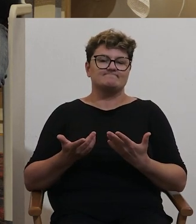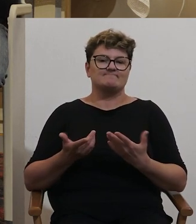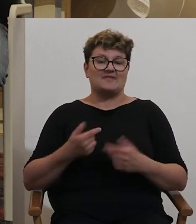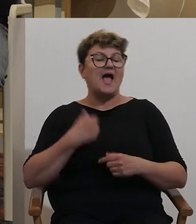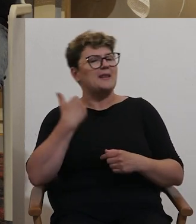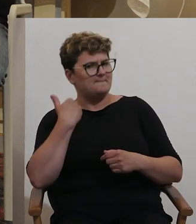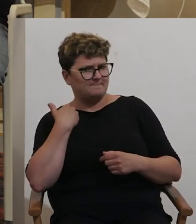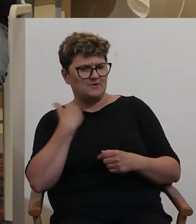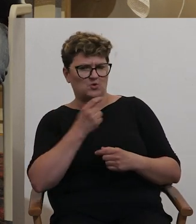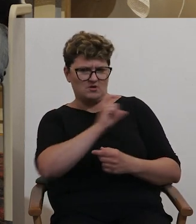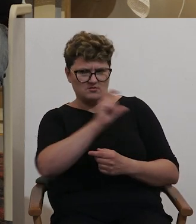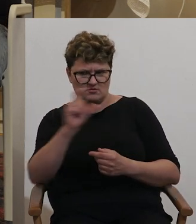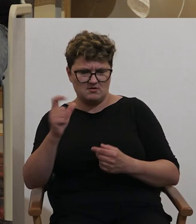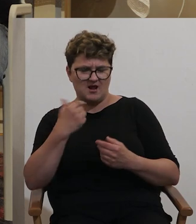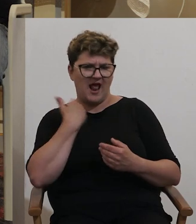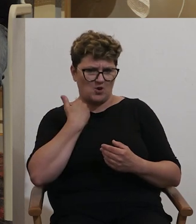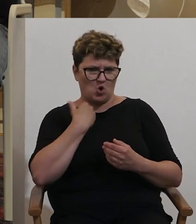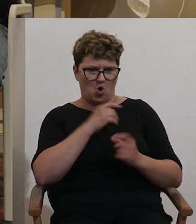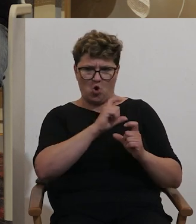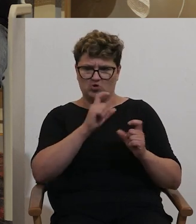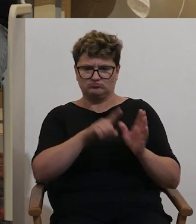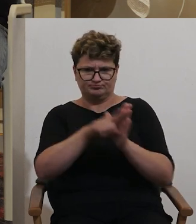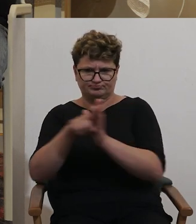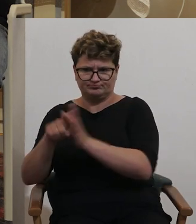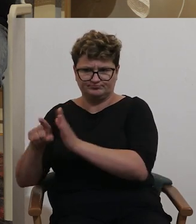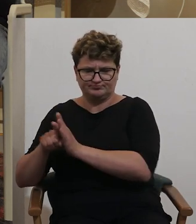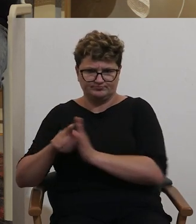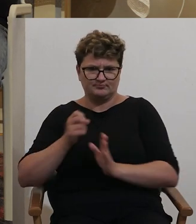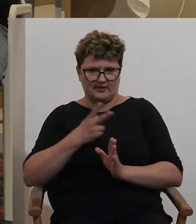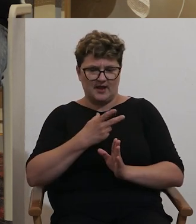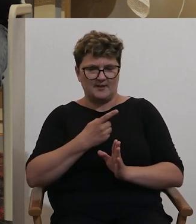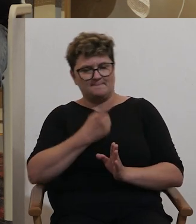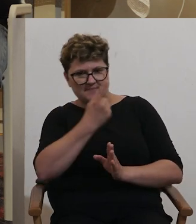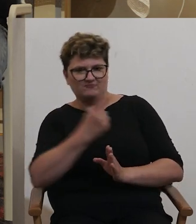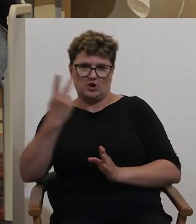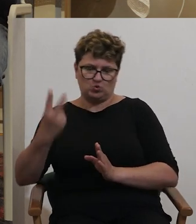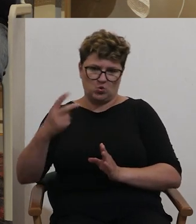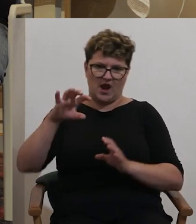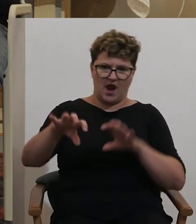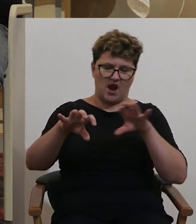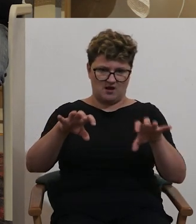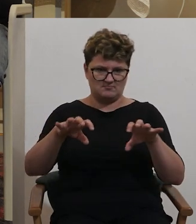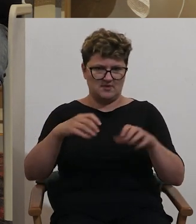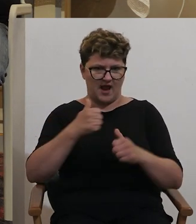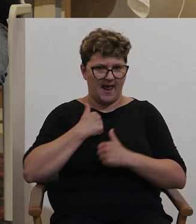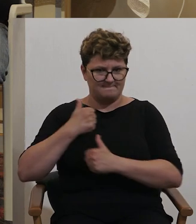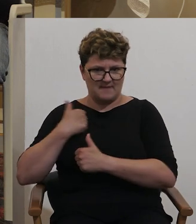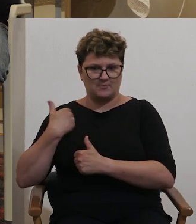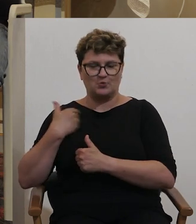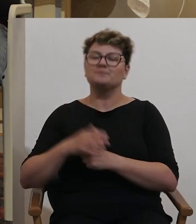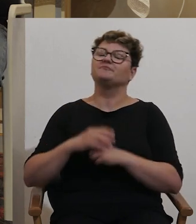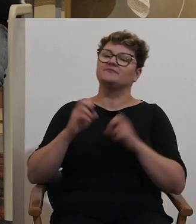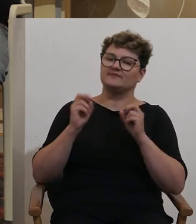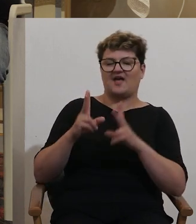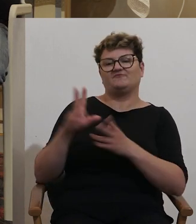Ale były wydawane racje porcji alkoholu również w pierwszej i drugiej armii? Tak, to był na